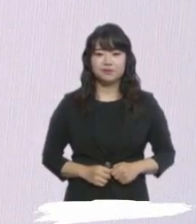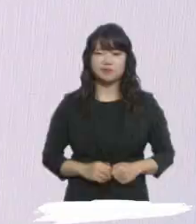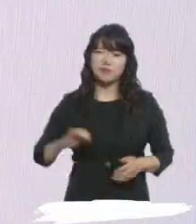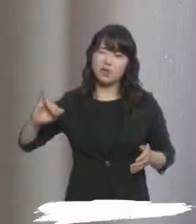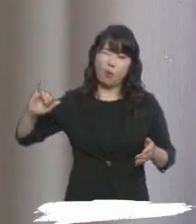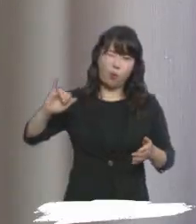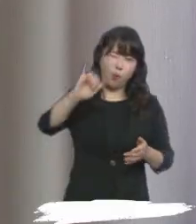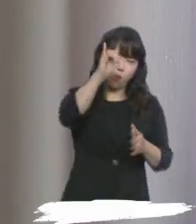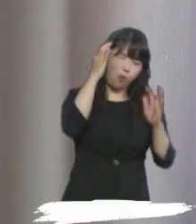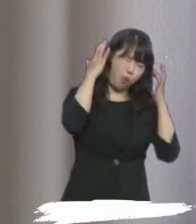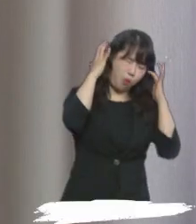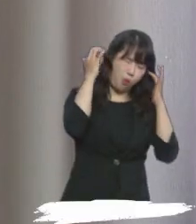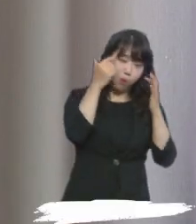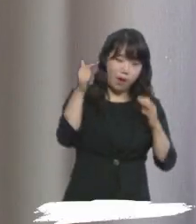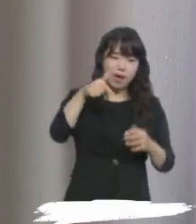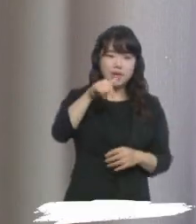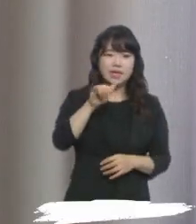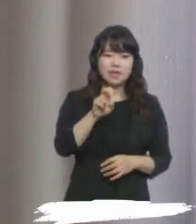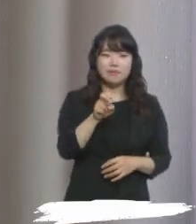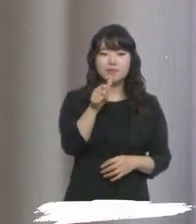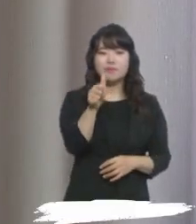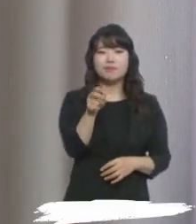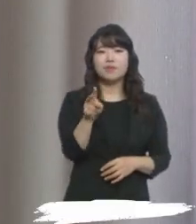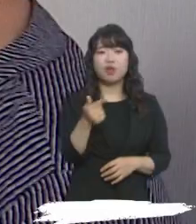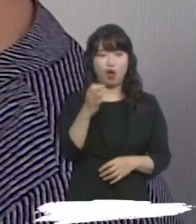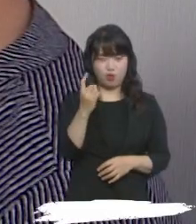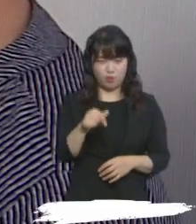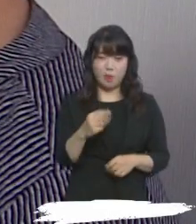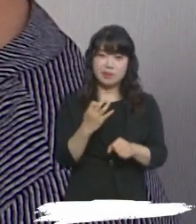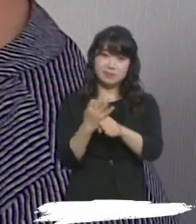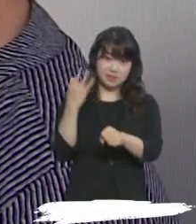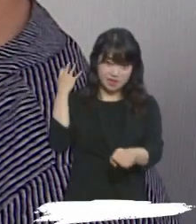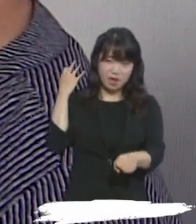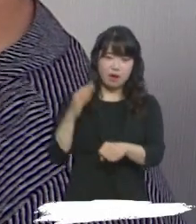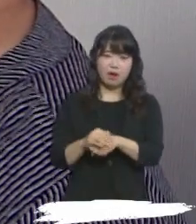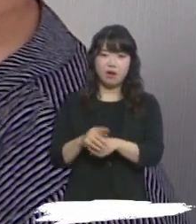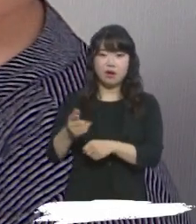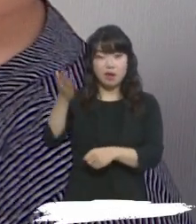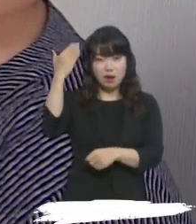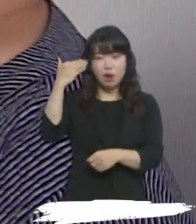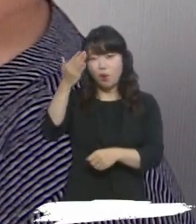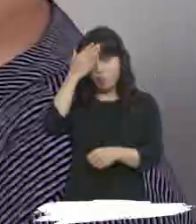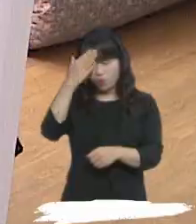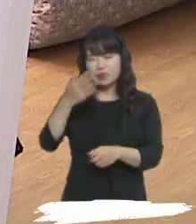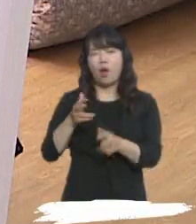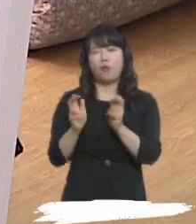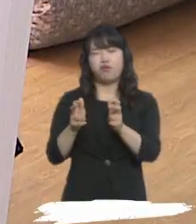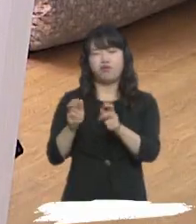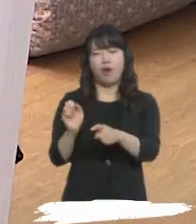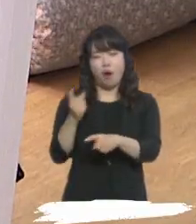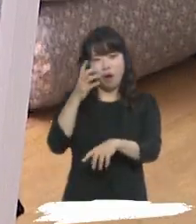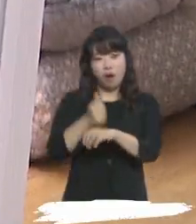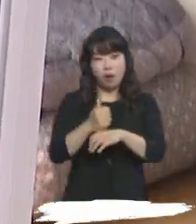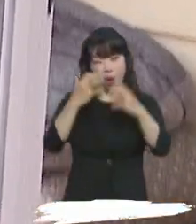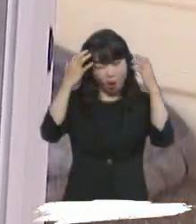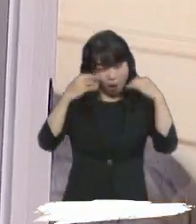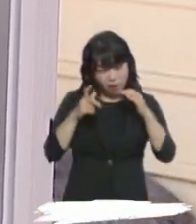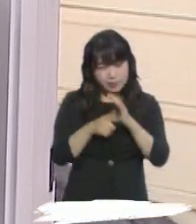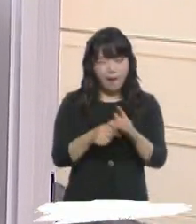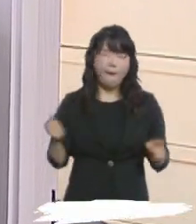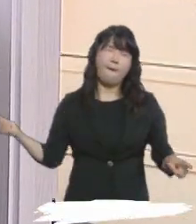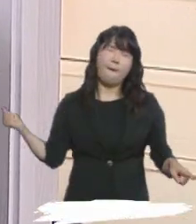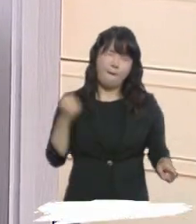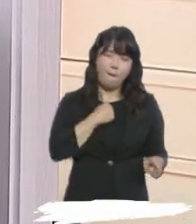항공기 소음 피해 주민인 김현옥 씨. 14년 전 공항공사가 설치해준 에어컨 때문에 여름만 되면